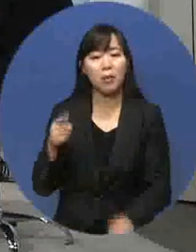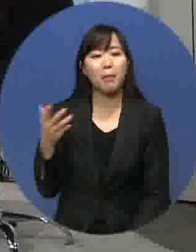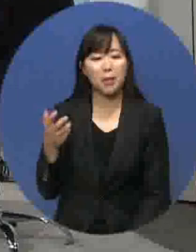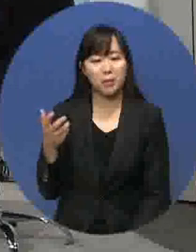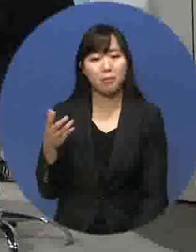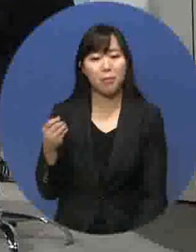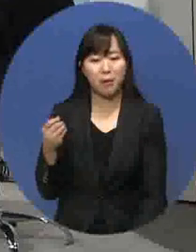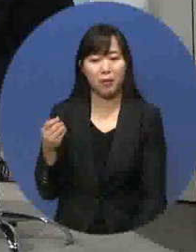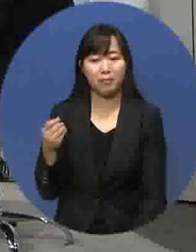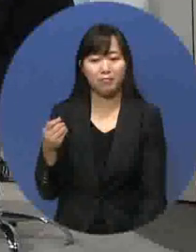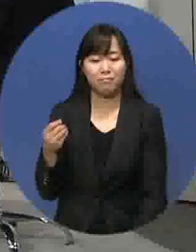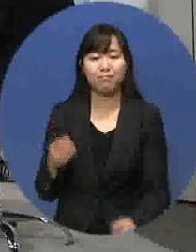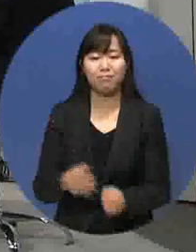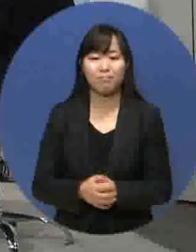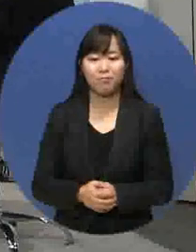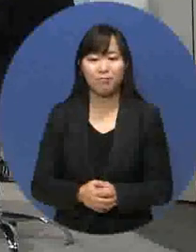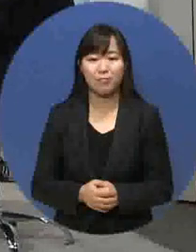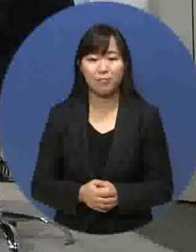정도.